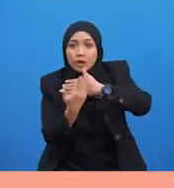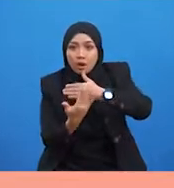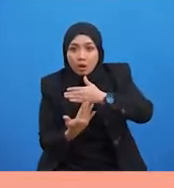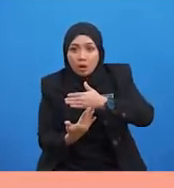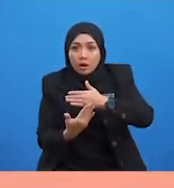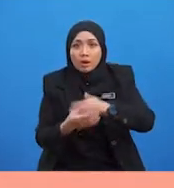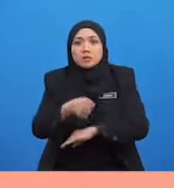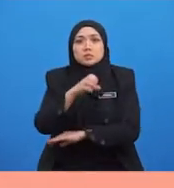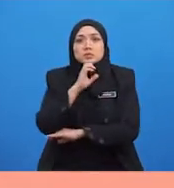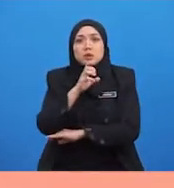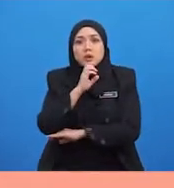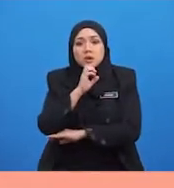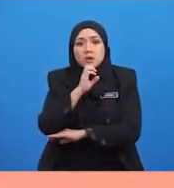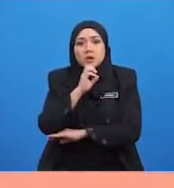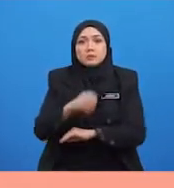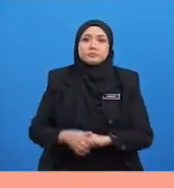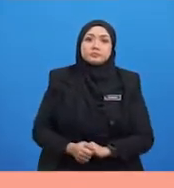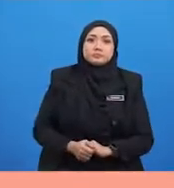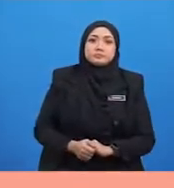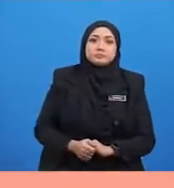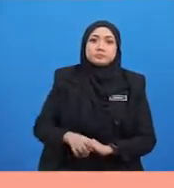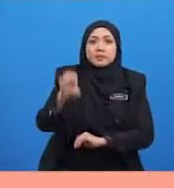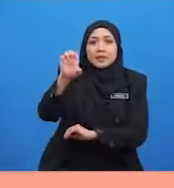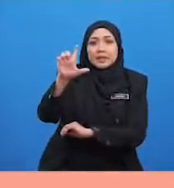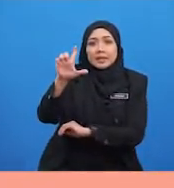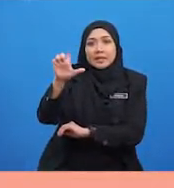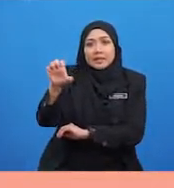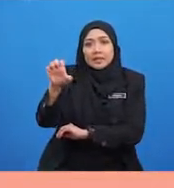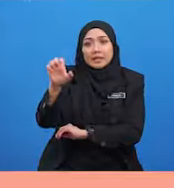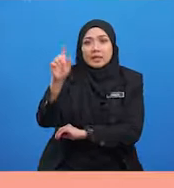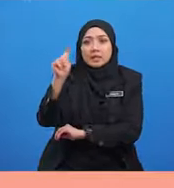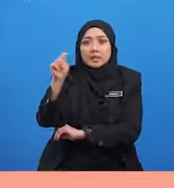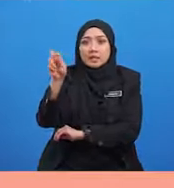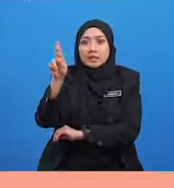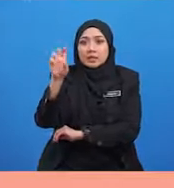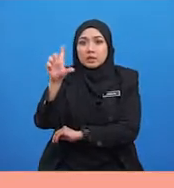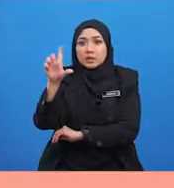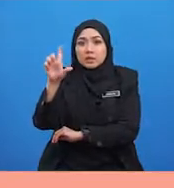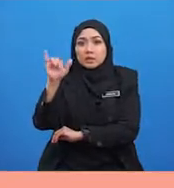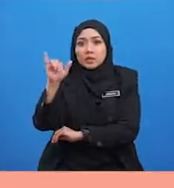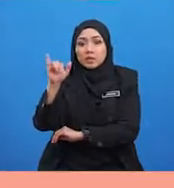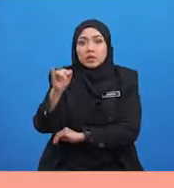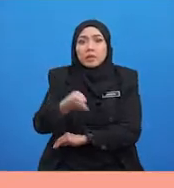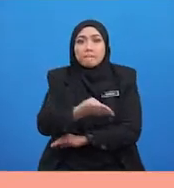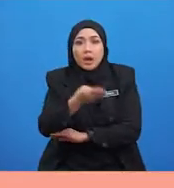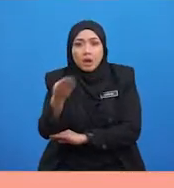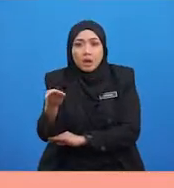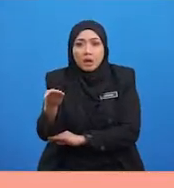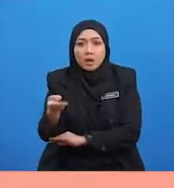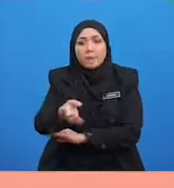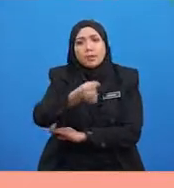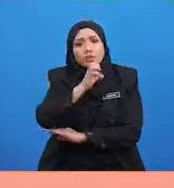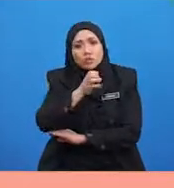extracell. Elektrolit adalah bahan dalam bentuk cecair yang boleh mengkonduksikan